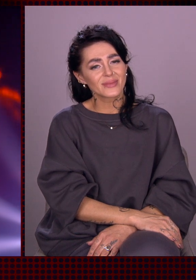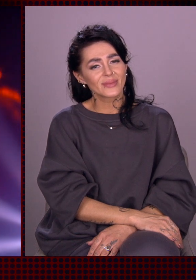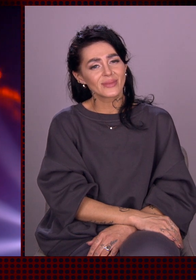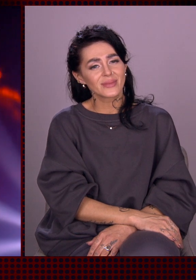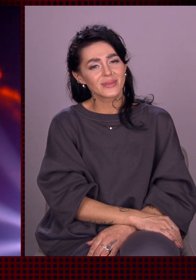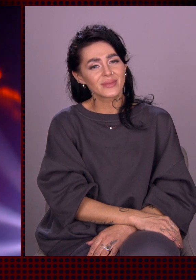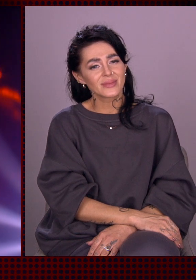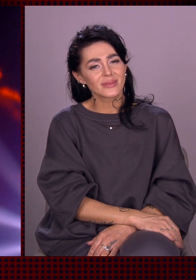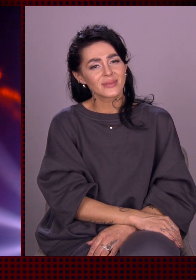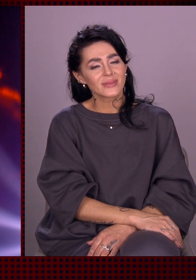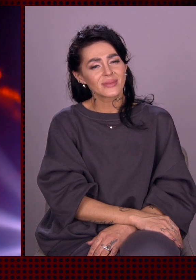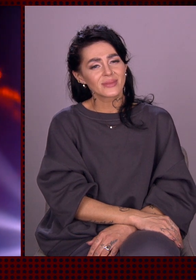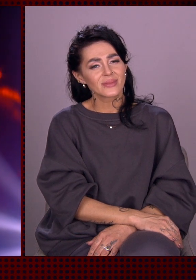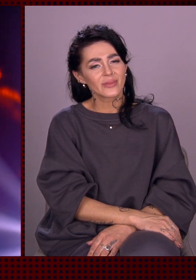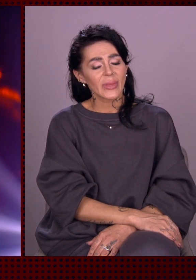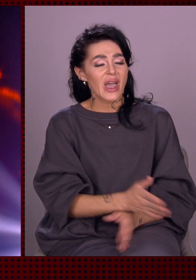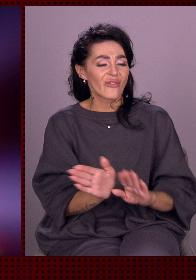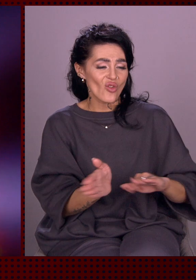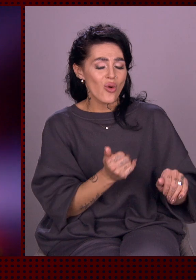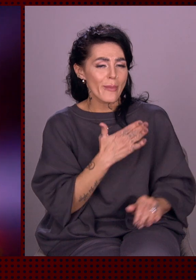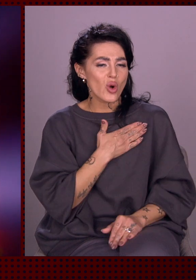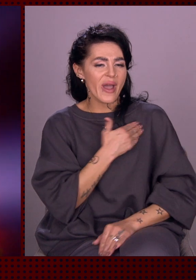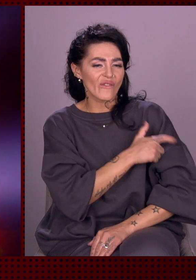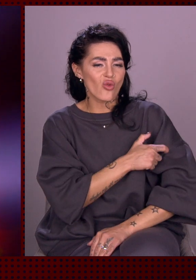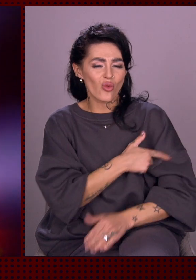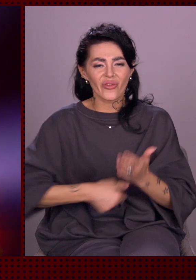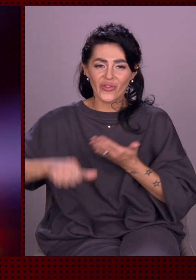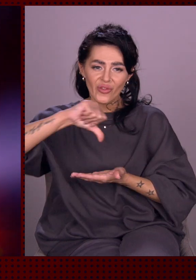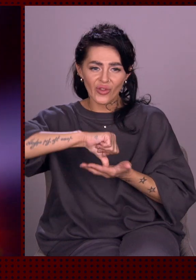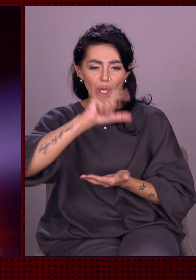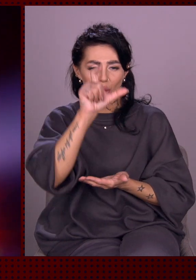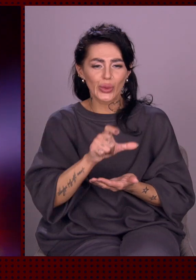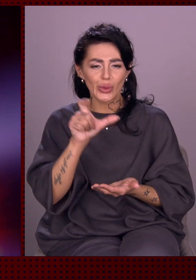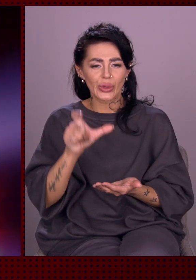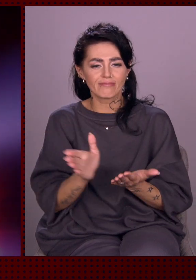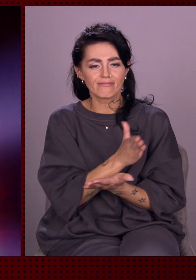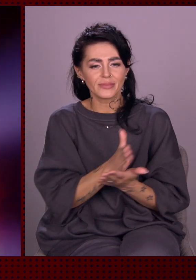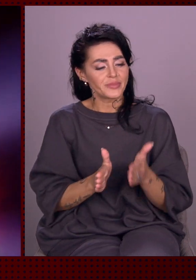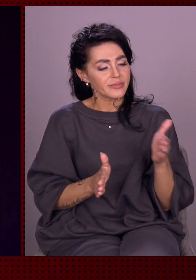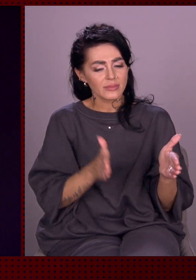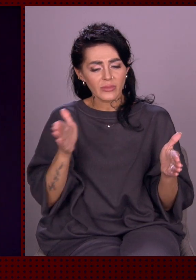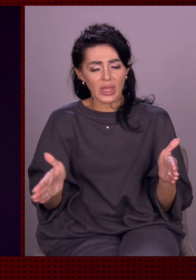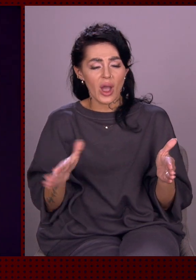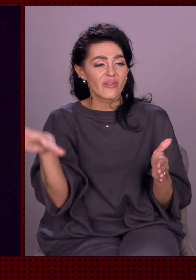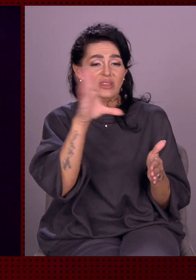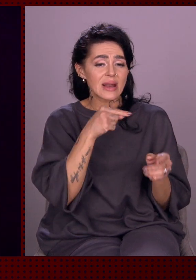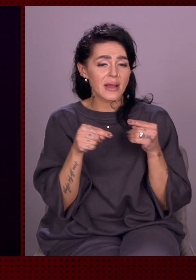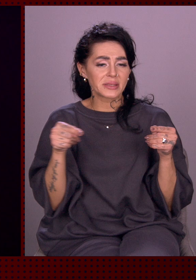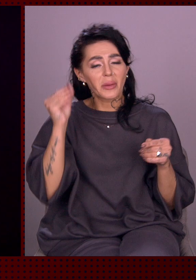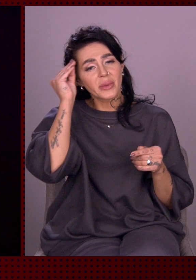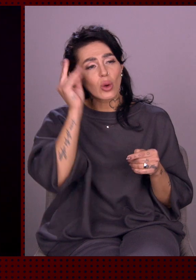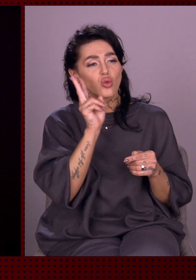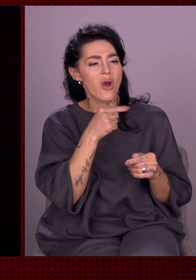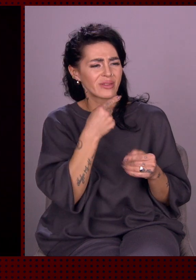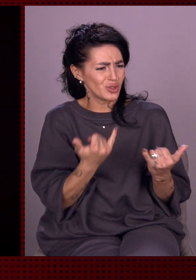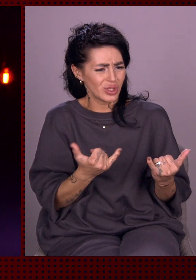Після волонтерського мого виступу люди поділилися на дві категорії. Одні говорили, це не на часі, хоча це я не сказав би, що це